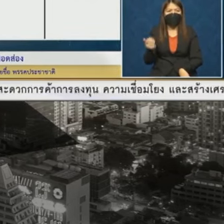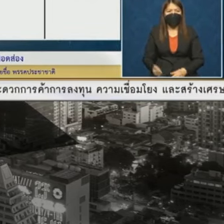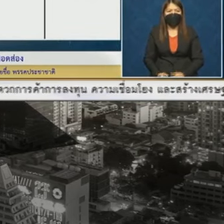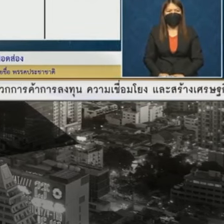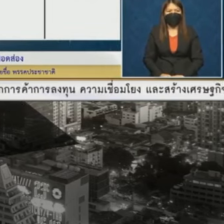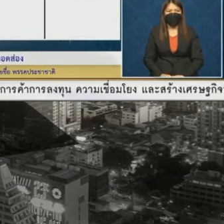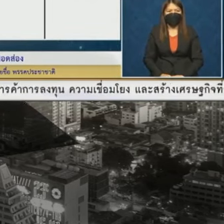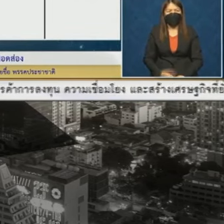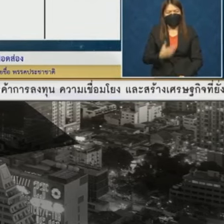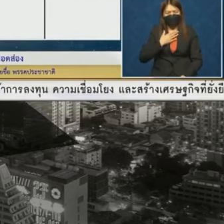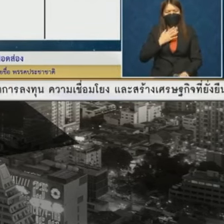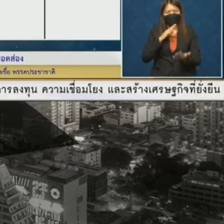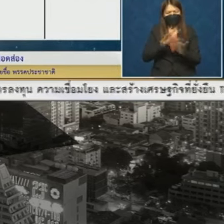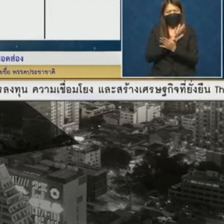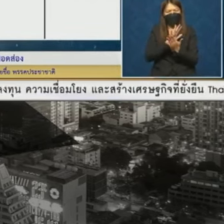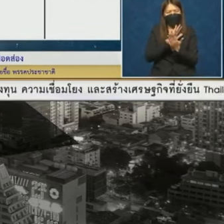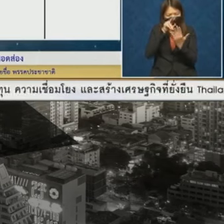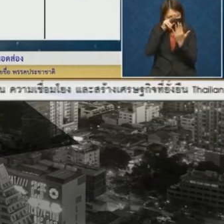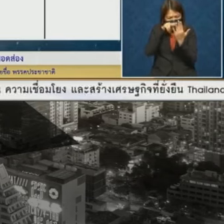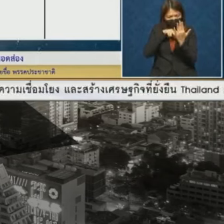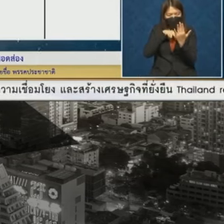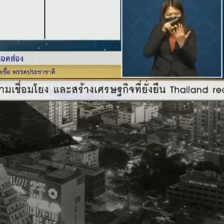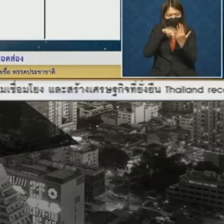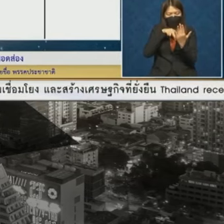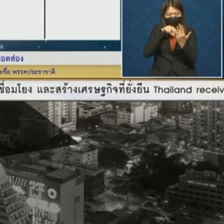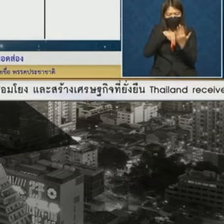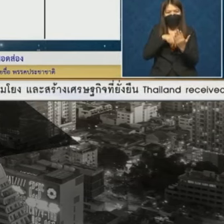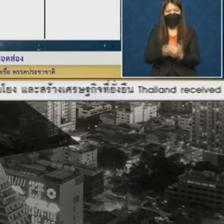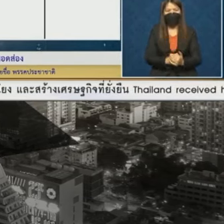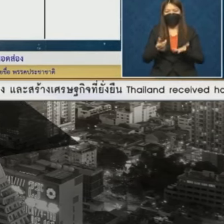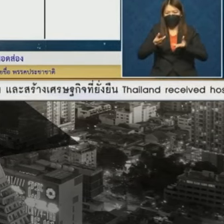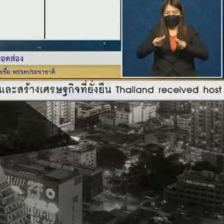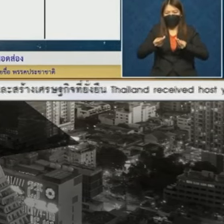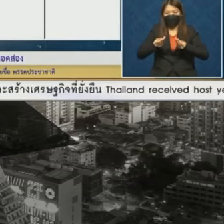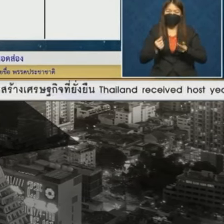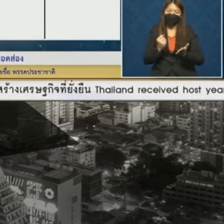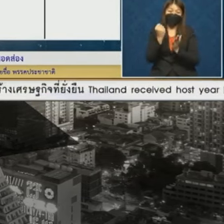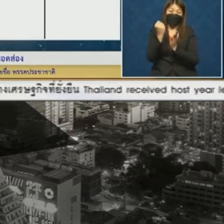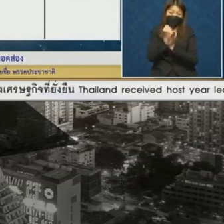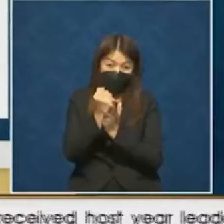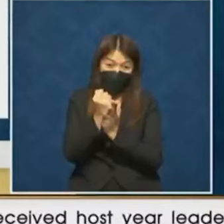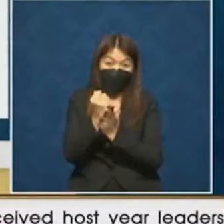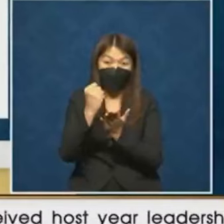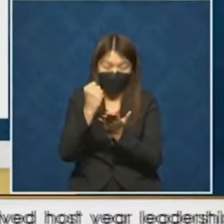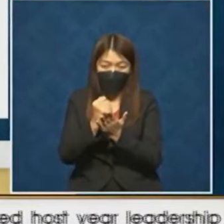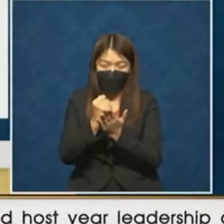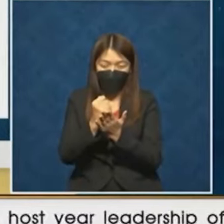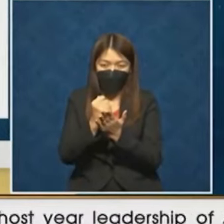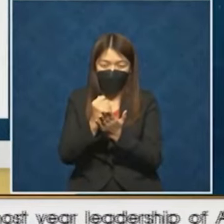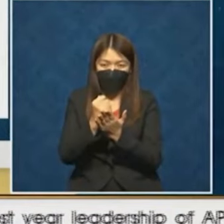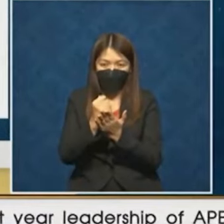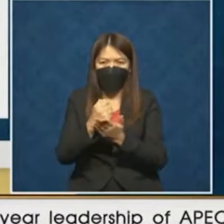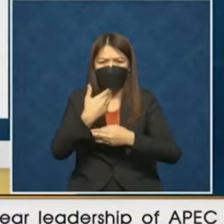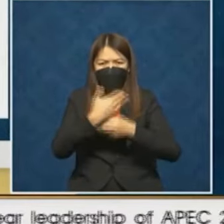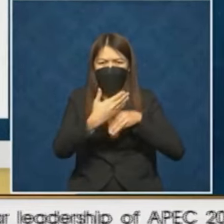200ไร่ก็ต้องไปชี้แนวเขตและที่การรถไฟฟ้องต่อศาลปกครองเนี่ยนะกรมที่ดินไ